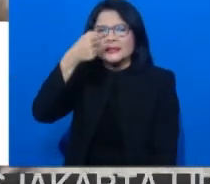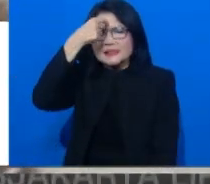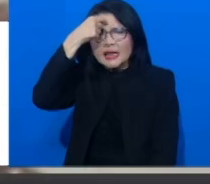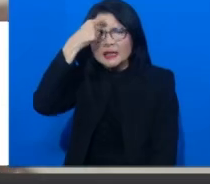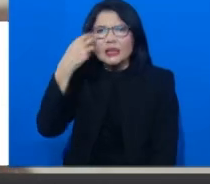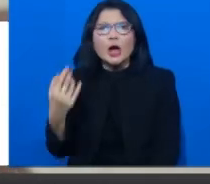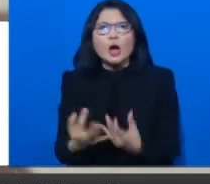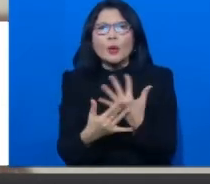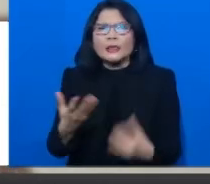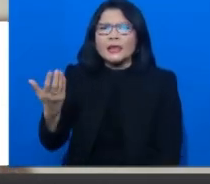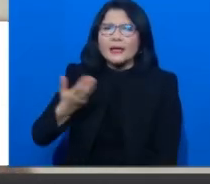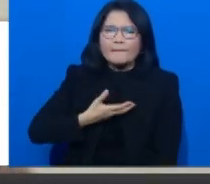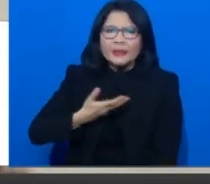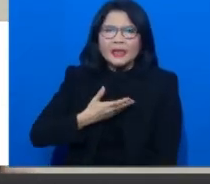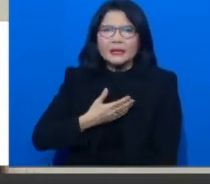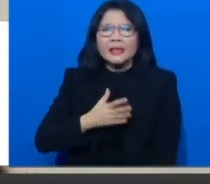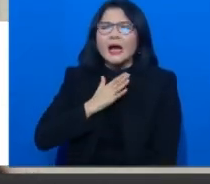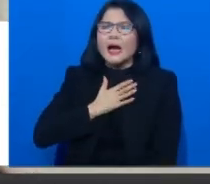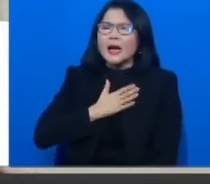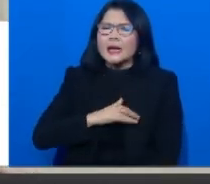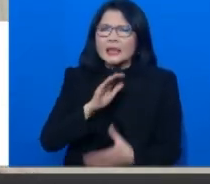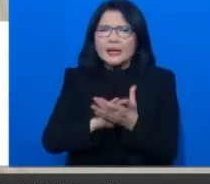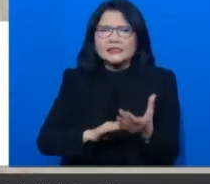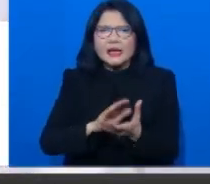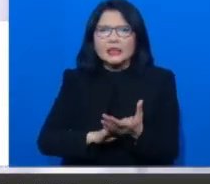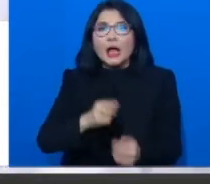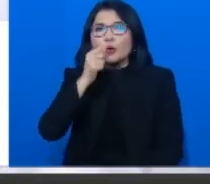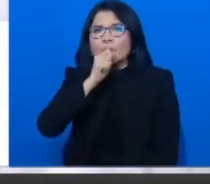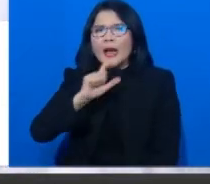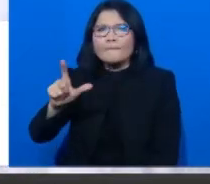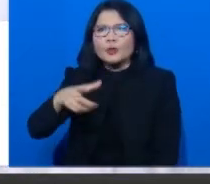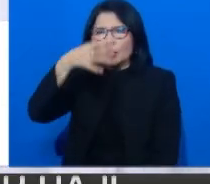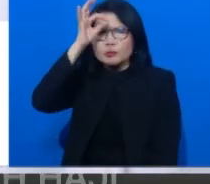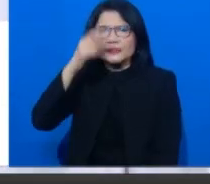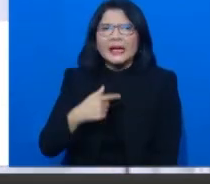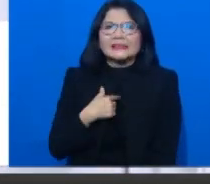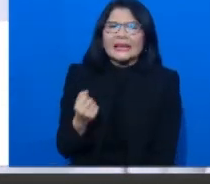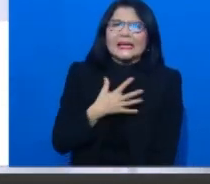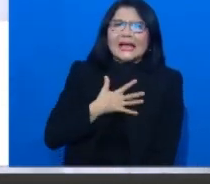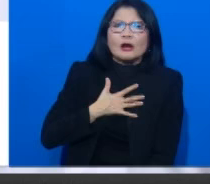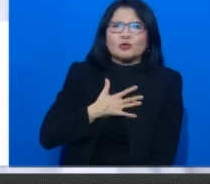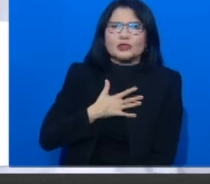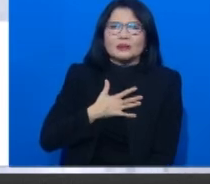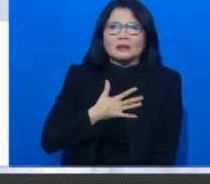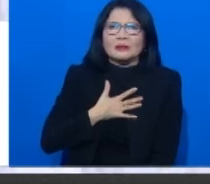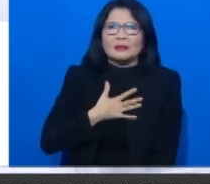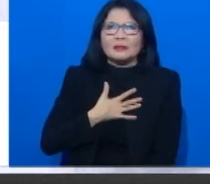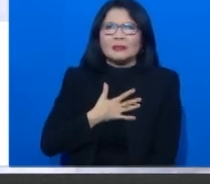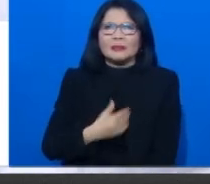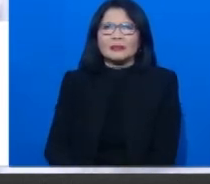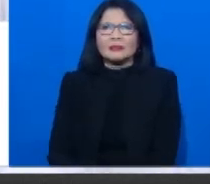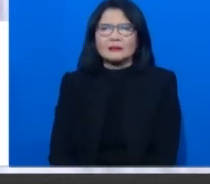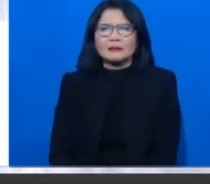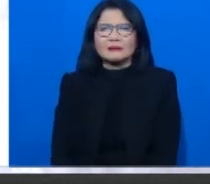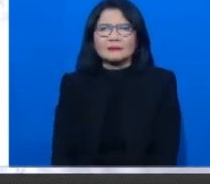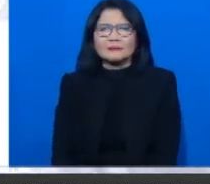dan pelanggan yang iba kemudian membantu hingga melaporkannya ke polisi. Saya takut banget yang untuk gara-gara saya jadi